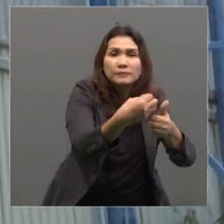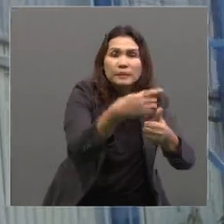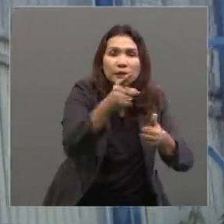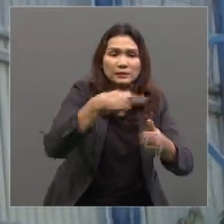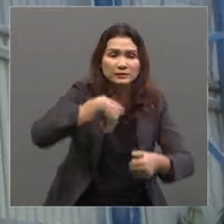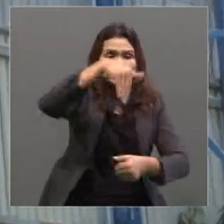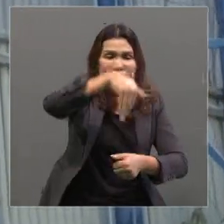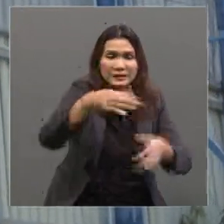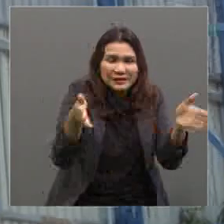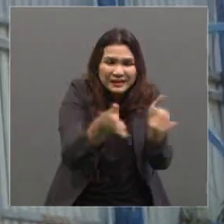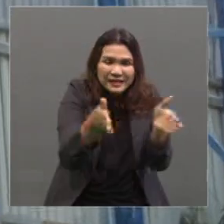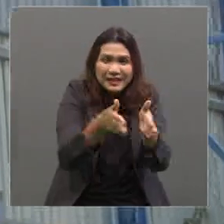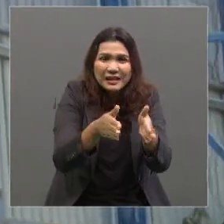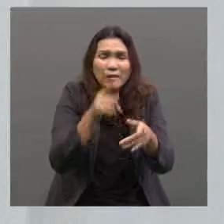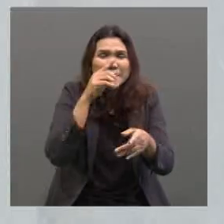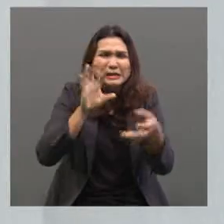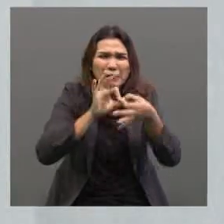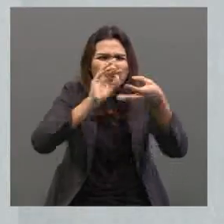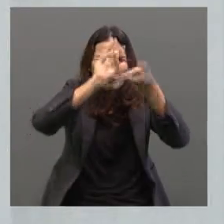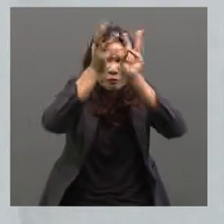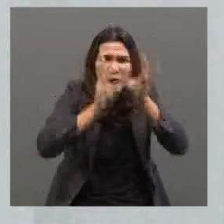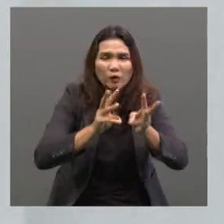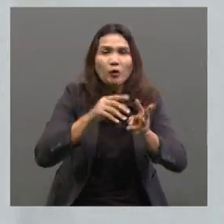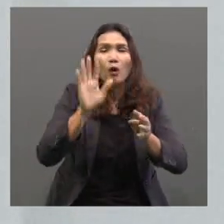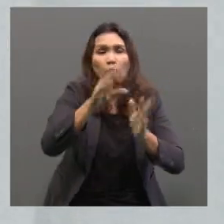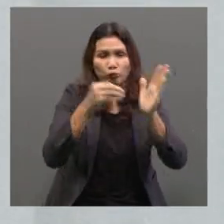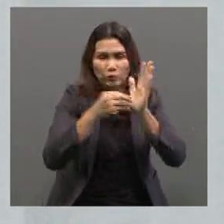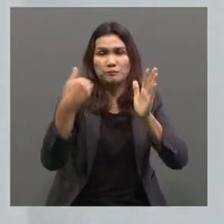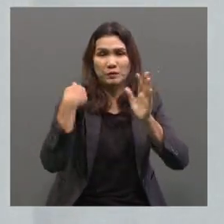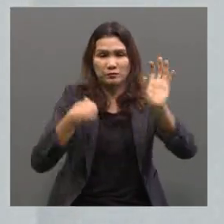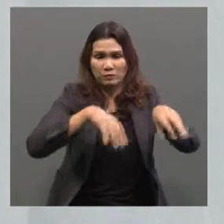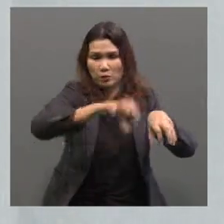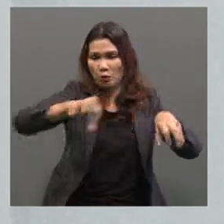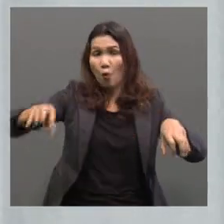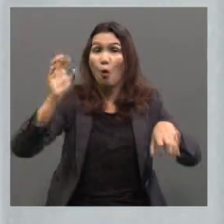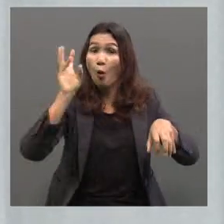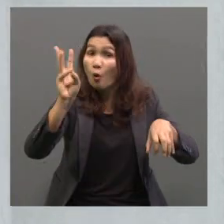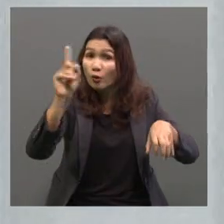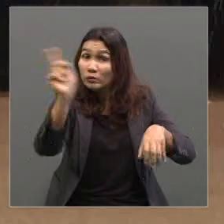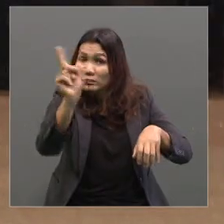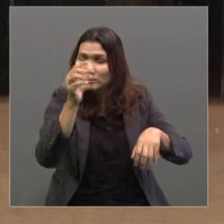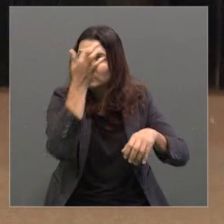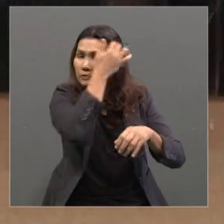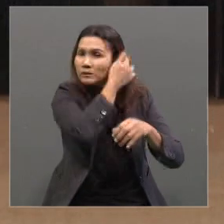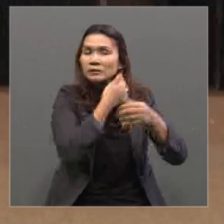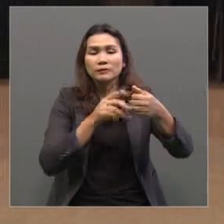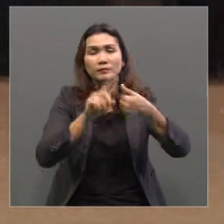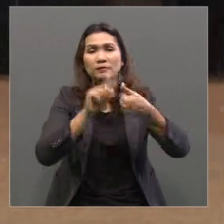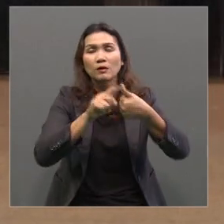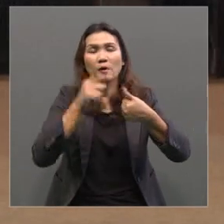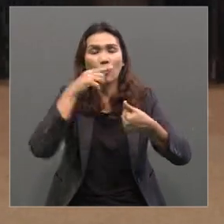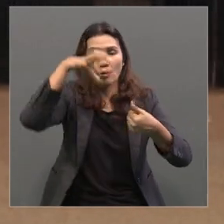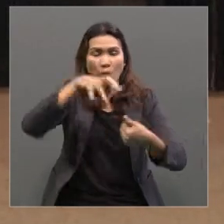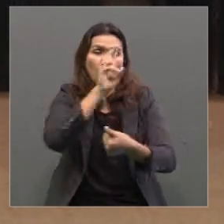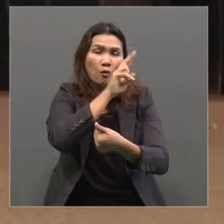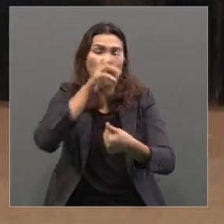พิษทางอากาศณโรงพยาบาลสังกัดกทม.มีอยู่6แห่งด้วยกันค่ะมีที่ไหนกันบ้างก็คือที่โรงพยาบาลหลวงพ่อ